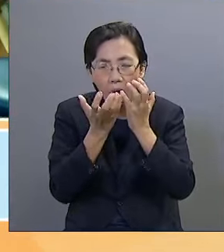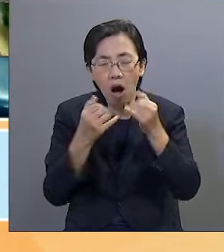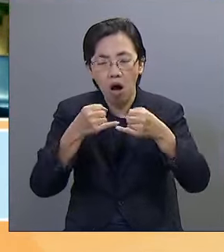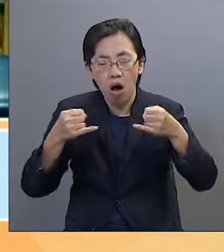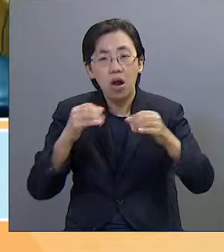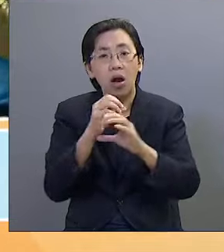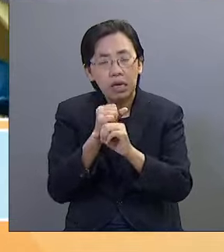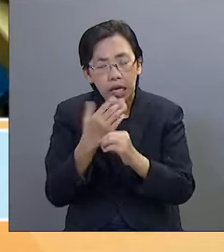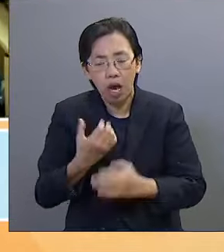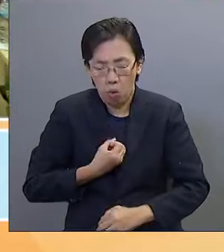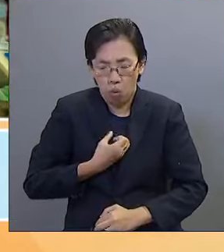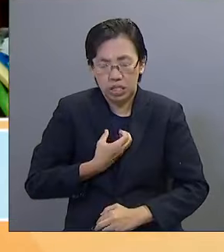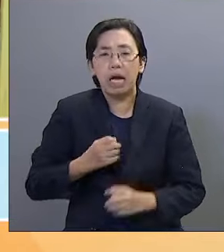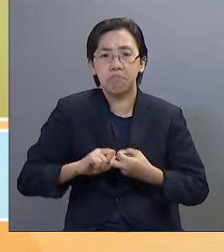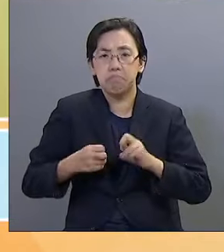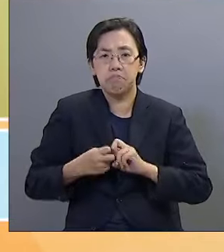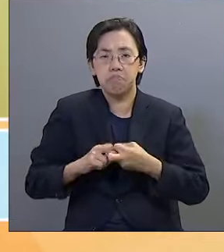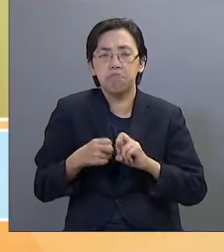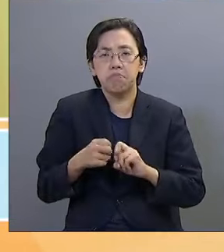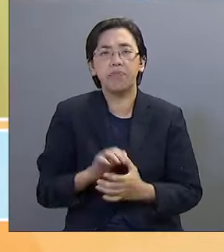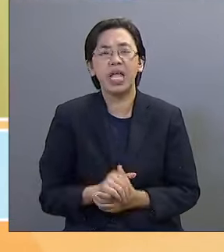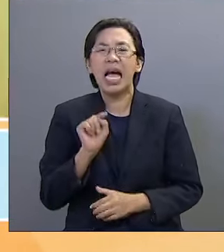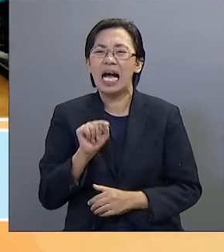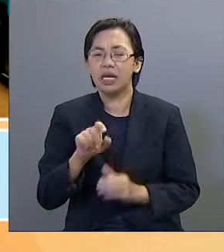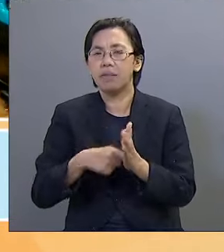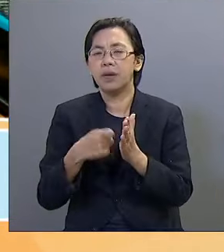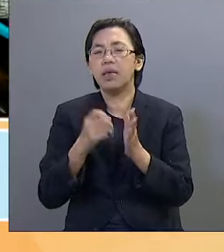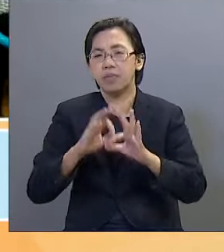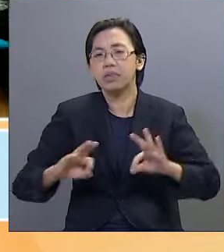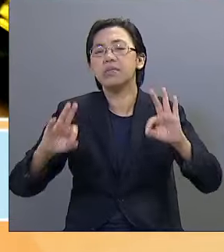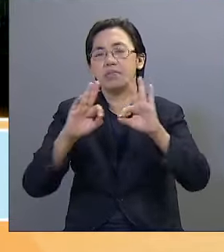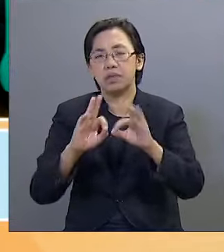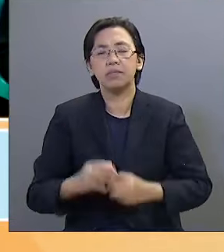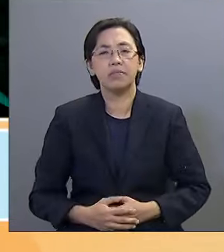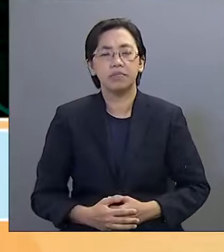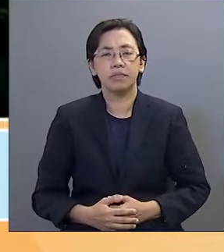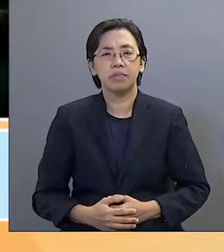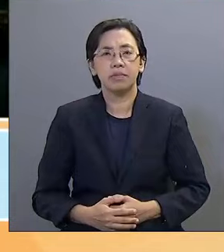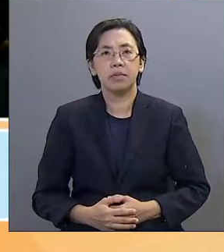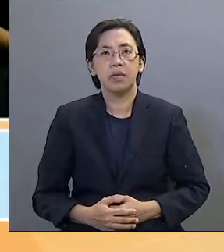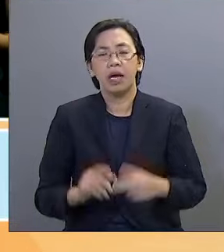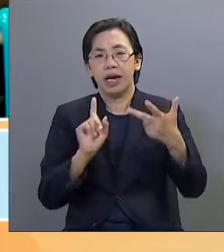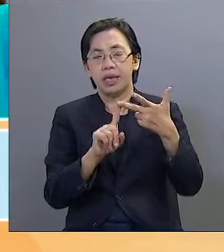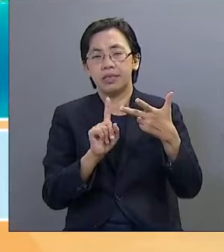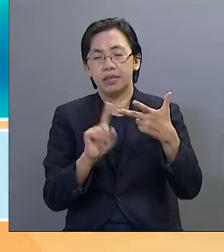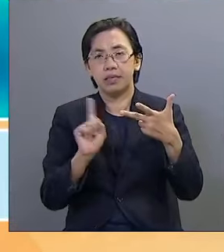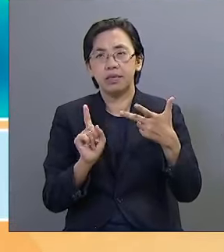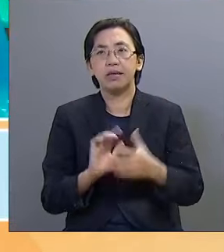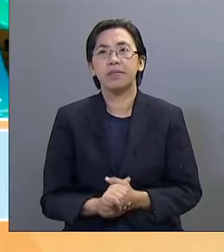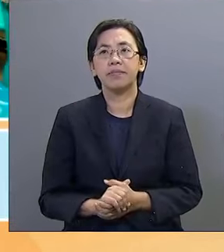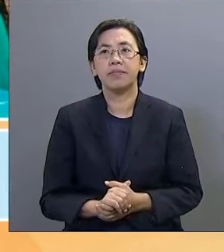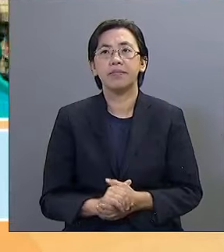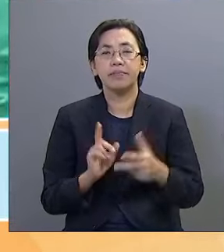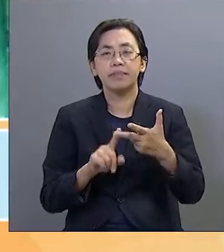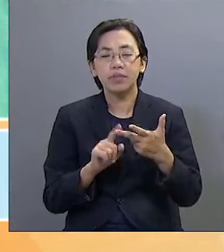องและหัวใจนะครับอันนี้เป็นสาเหตุสำคัญเลยครับ ครับครับคืออ ันต่อมาก็คือ